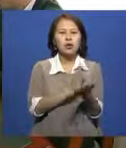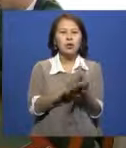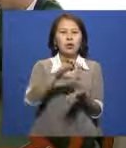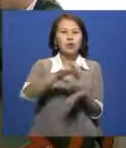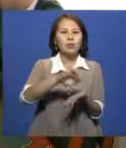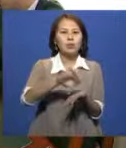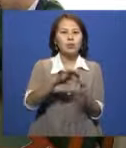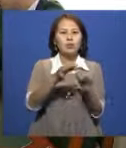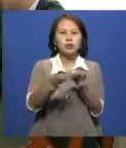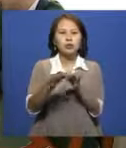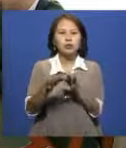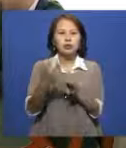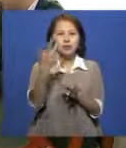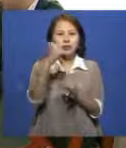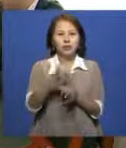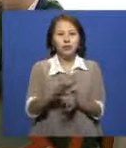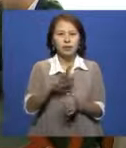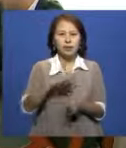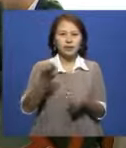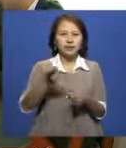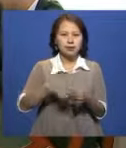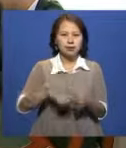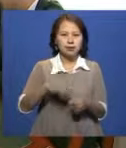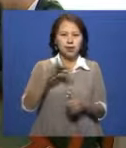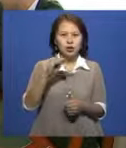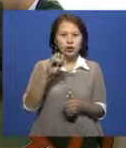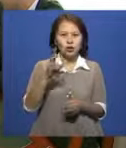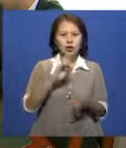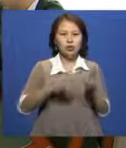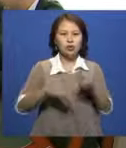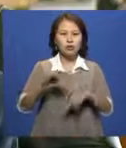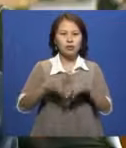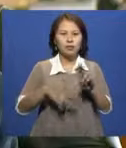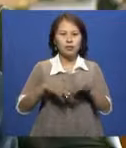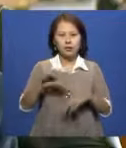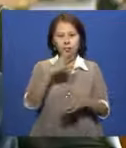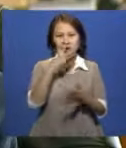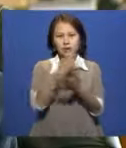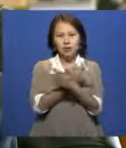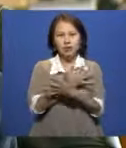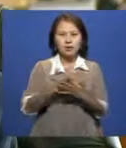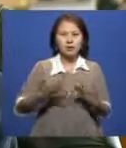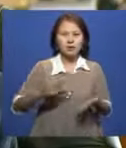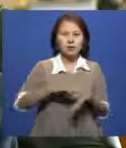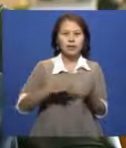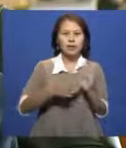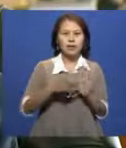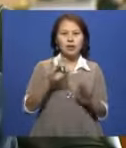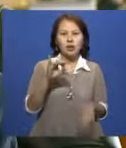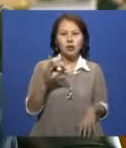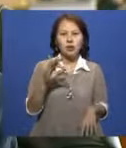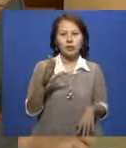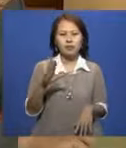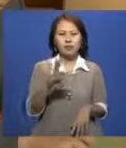шараға облысы бойынша үш үміткер тіркелді. Олар жоғарғы білікті инженер-құрылысшы, аймақтық мәслихатта іскерлігімен танылған